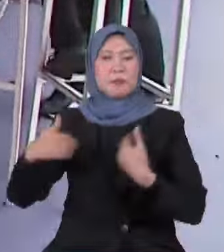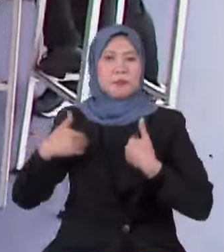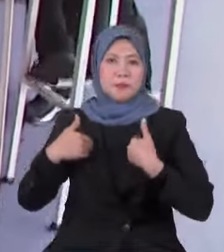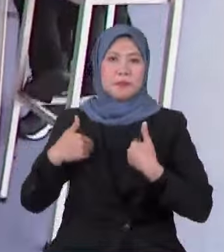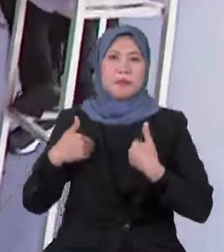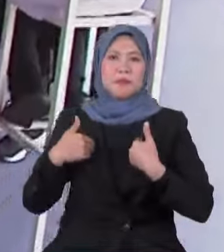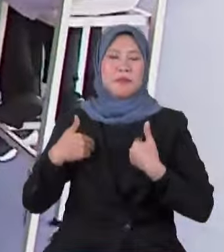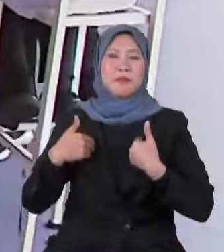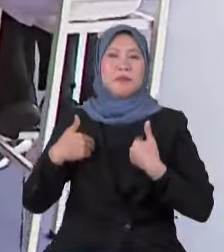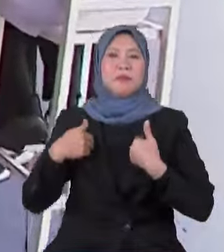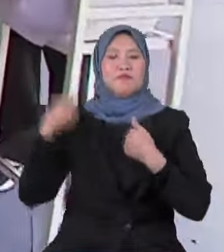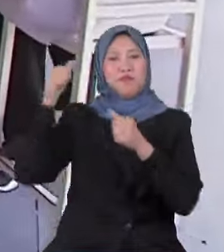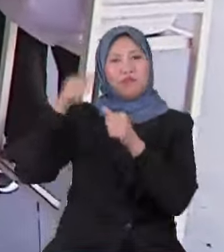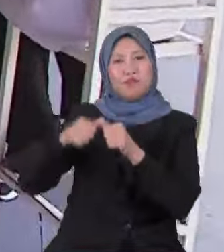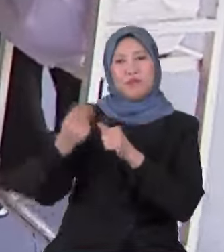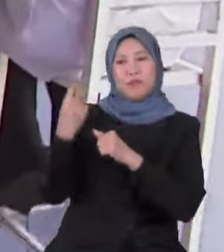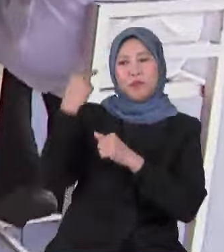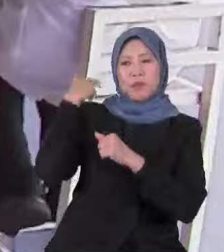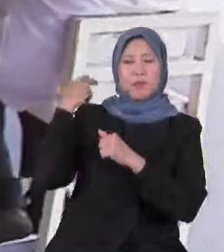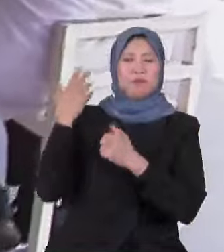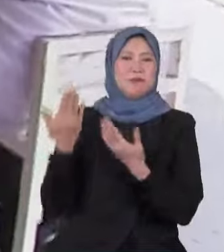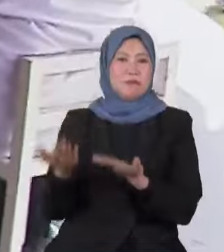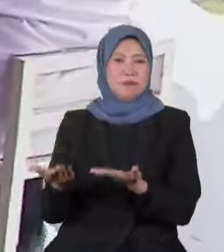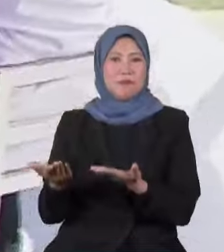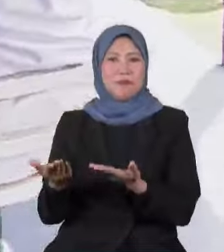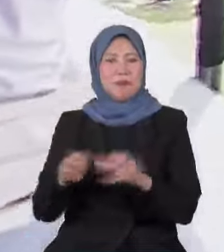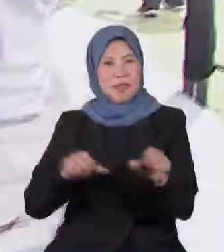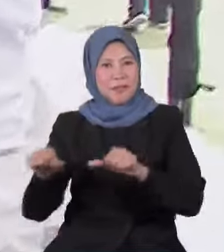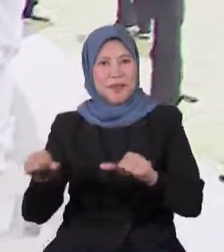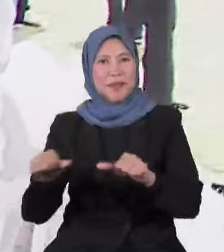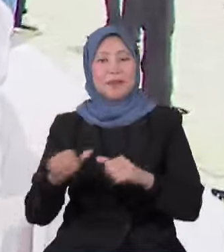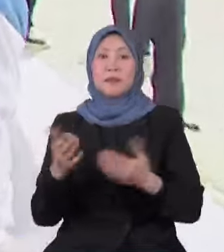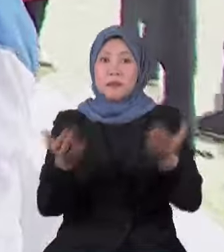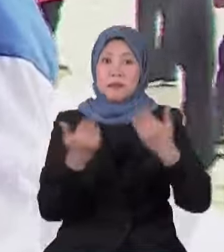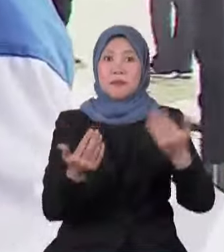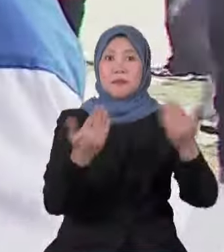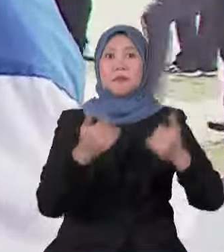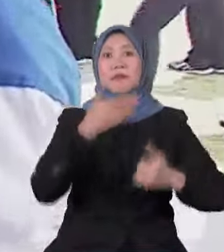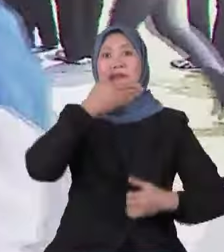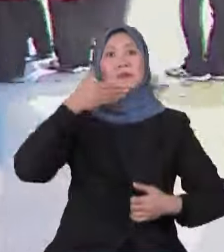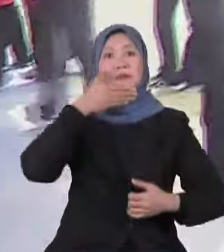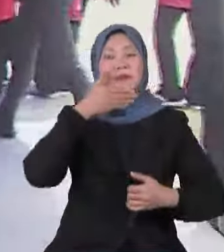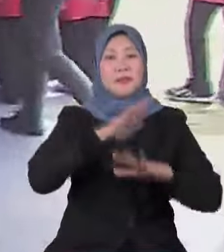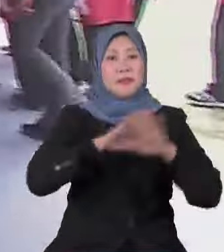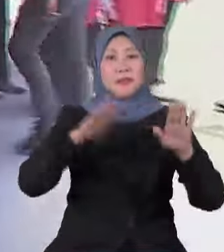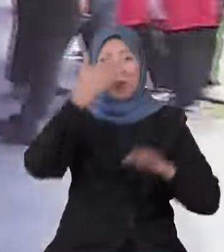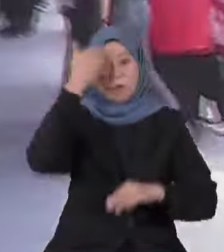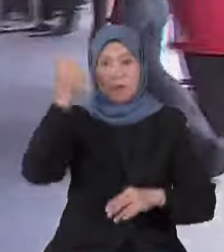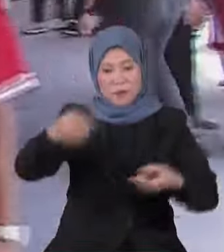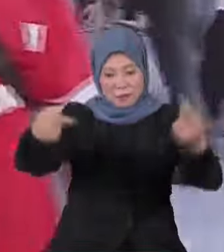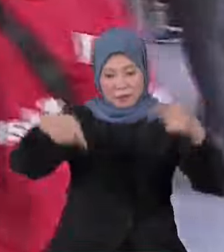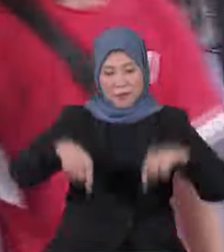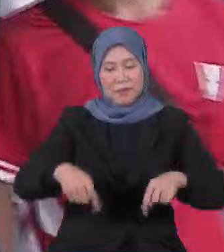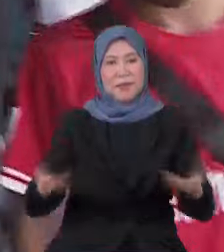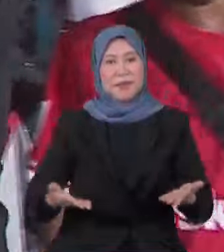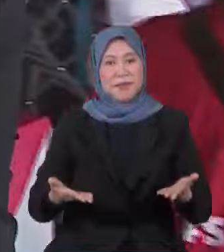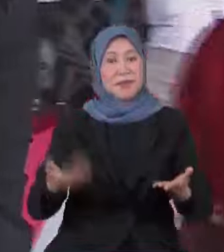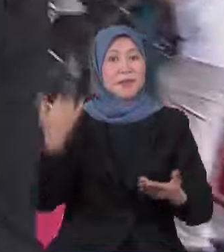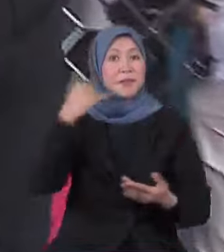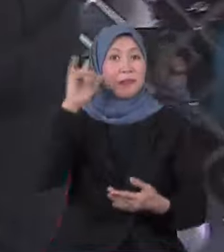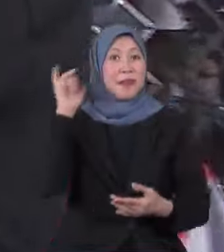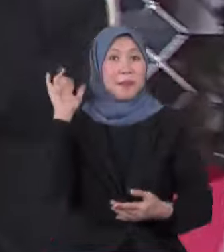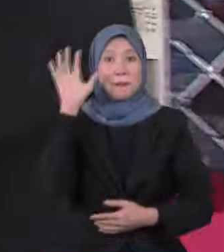kata nostalgia dia yang tersendiri. Jadi ayuh belia-belia di luar sana, jangan lupa datang. Semalam